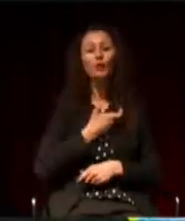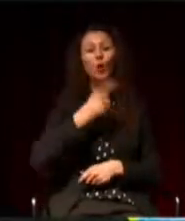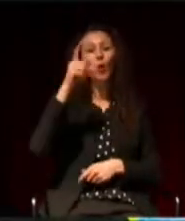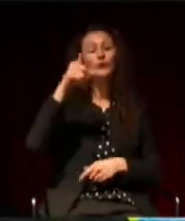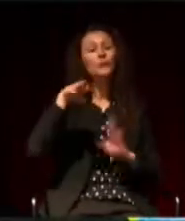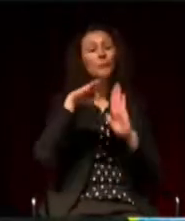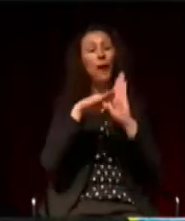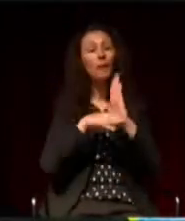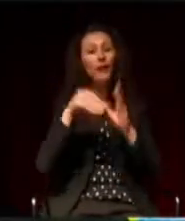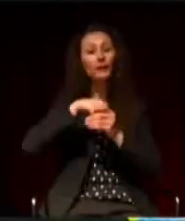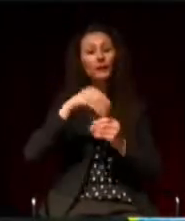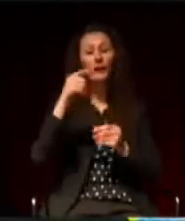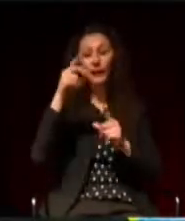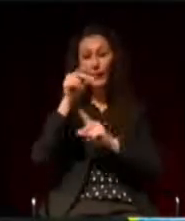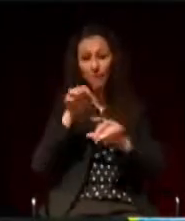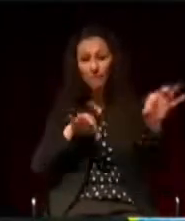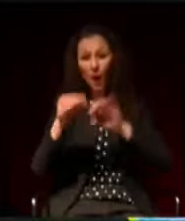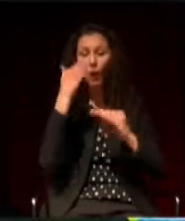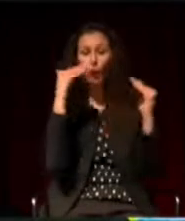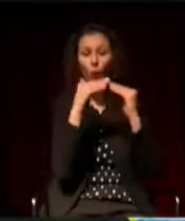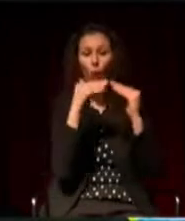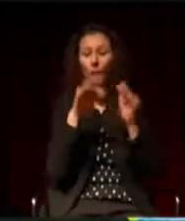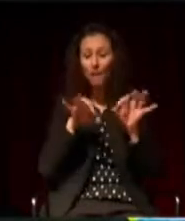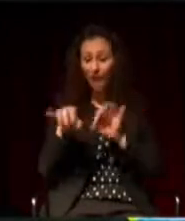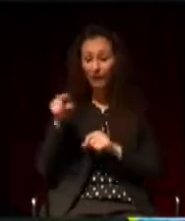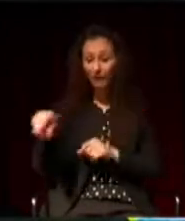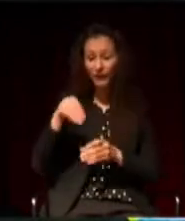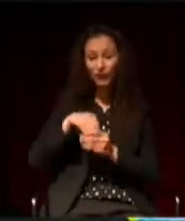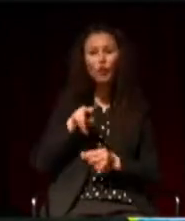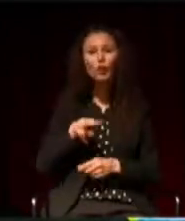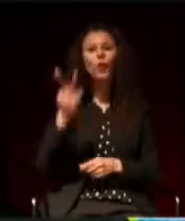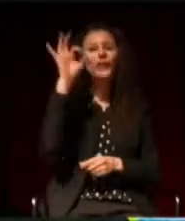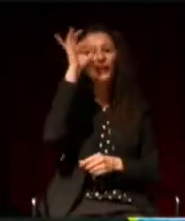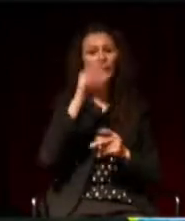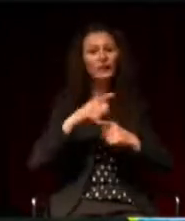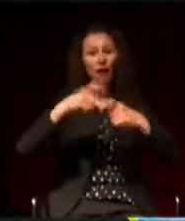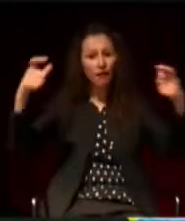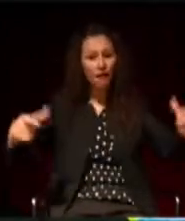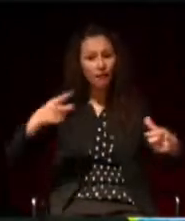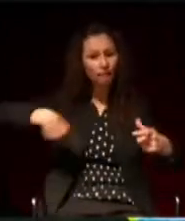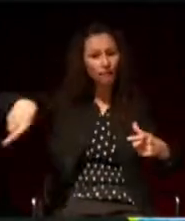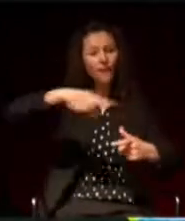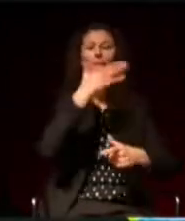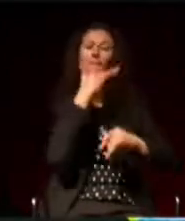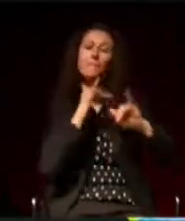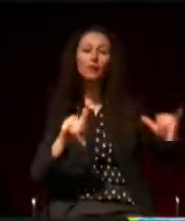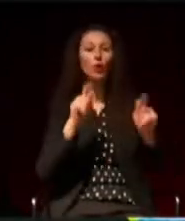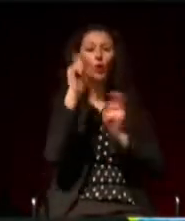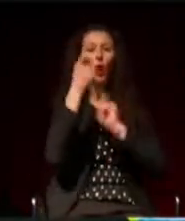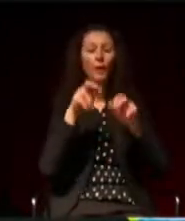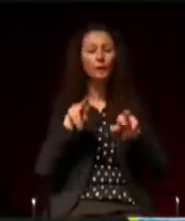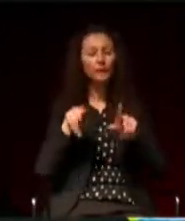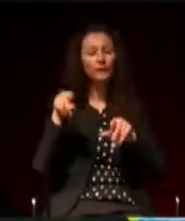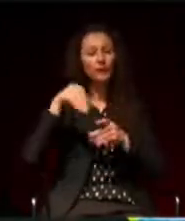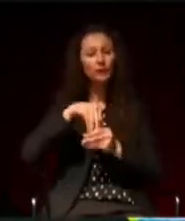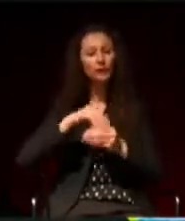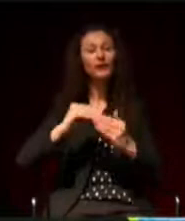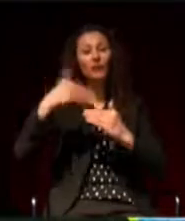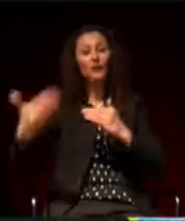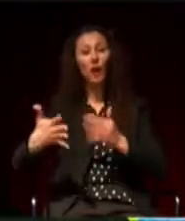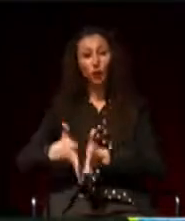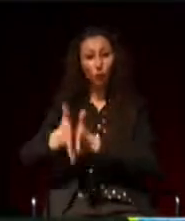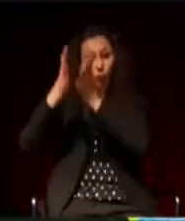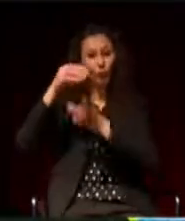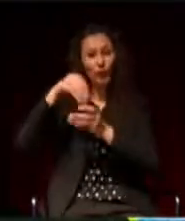18. madde imar uygulamasında plan üzerinde belirtilen yol, yeşil alan, donatı alanı ve benzeri olarak kullanım alanları haricinde kalan konut ve